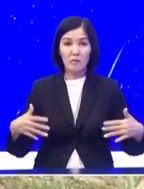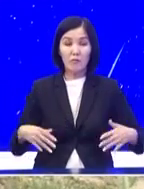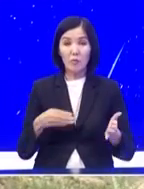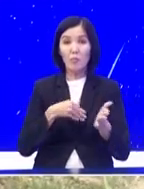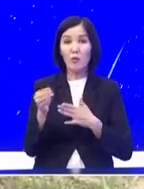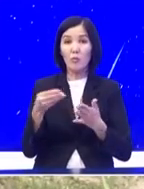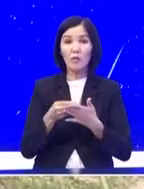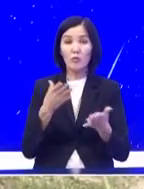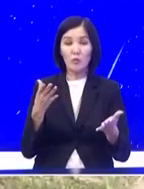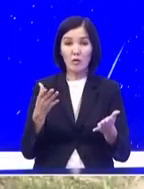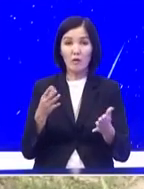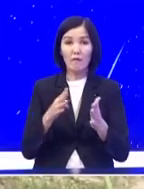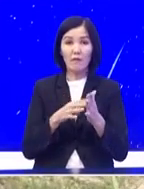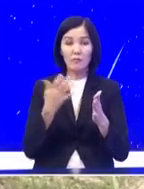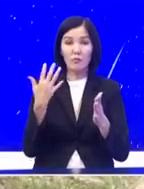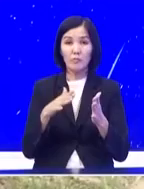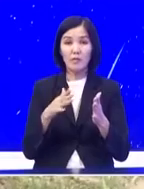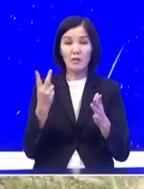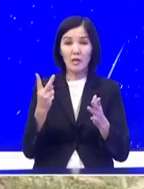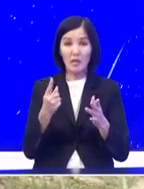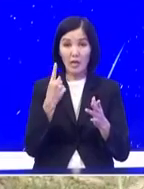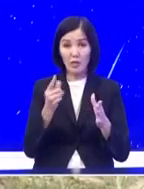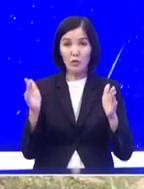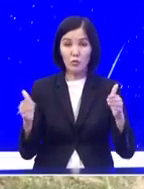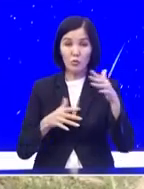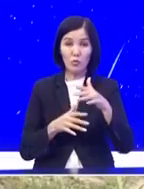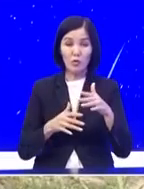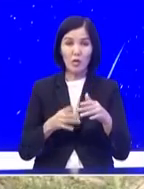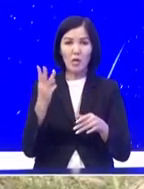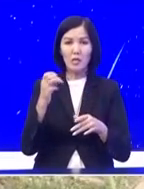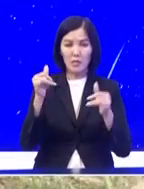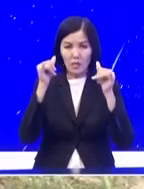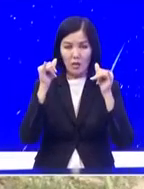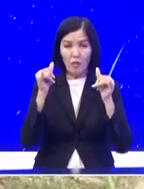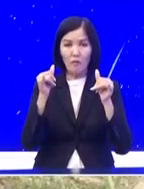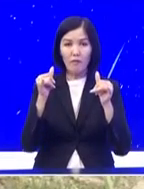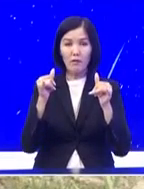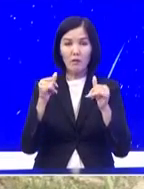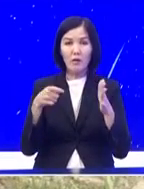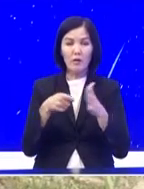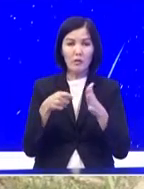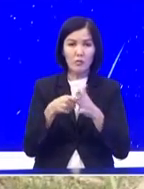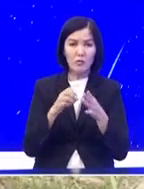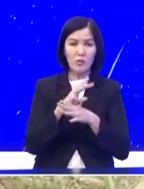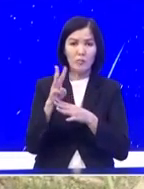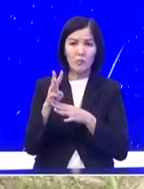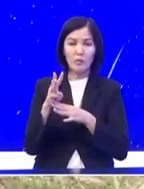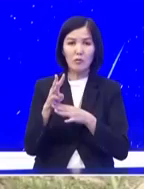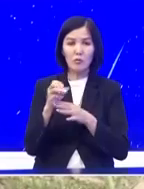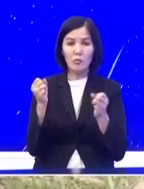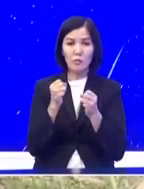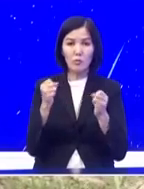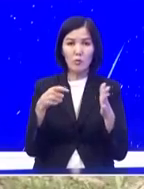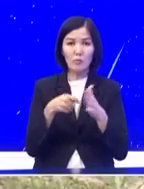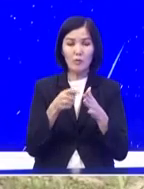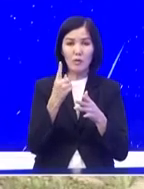сейчас дорогое, сено 850 тенге один тюк. Энд по голове 300 голов, если есть, с расчета там 30 килограмм на